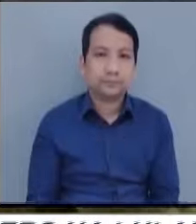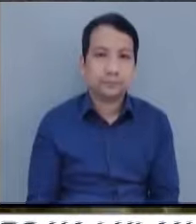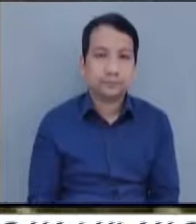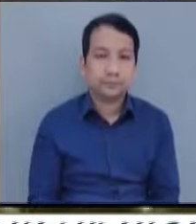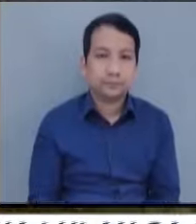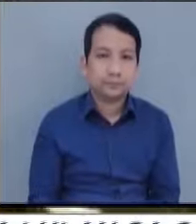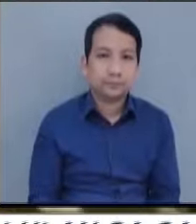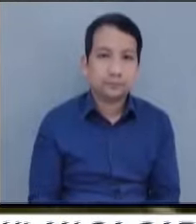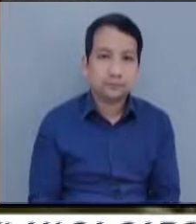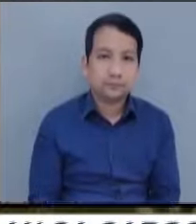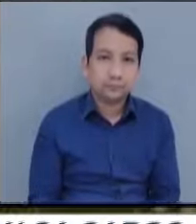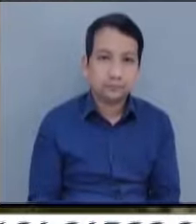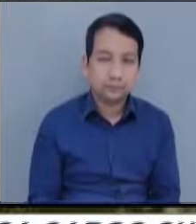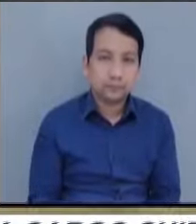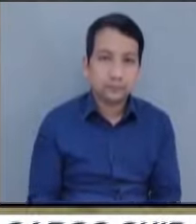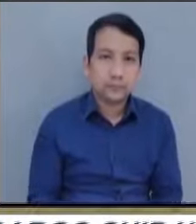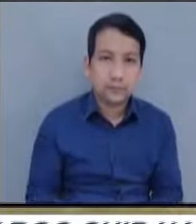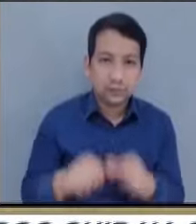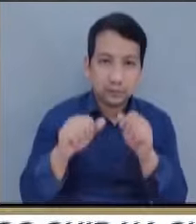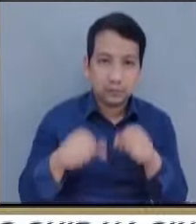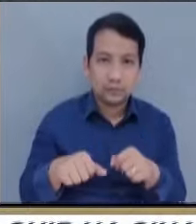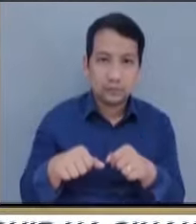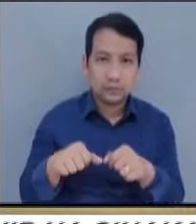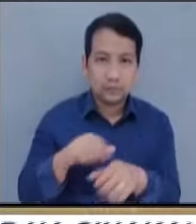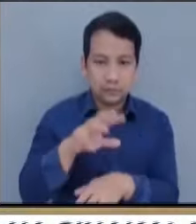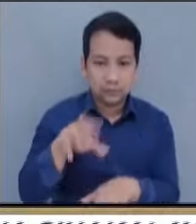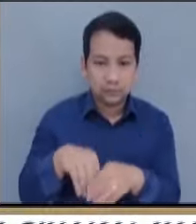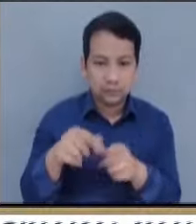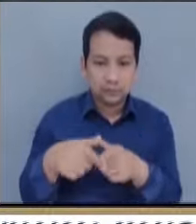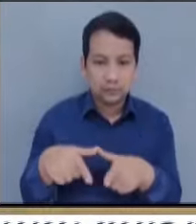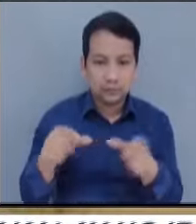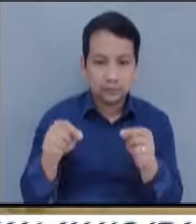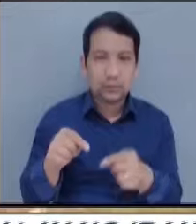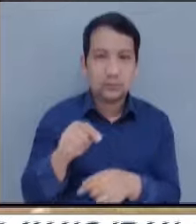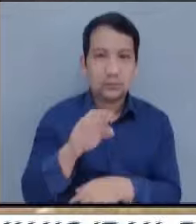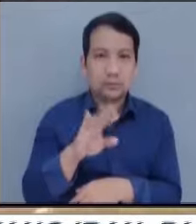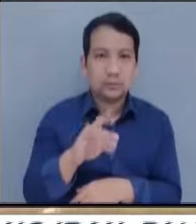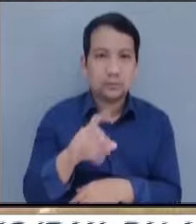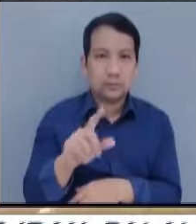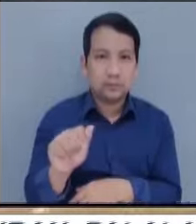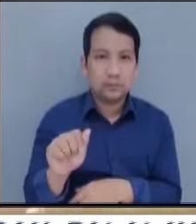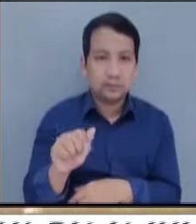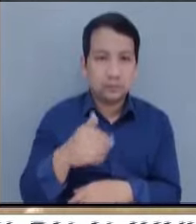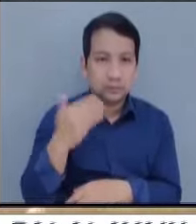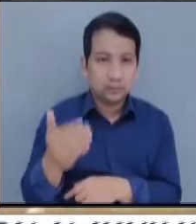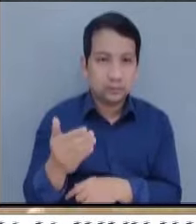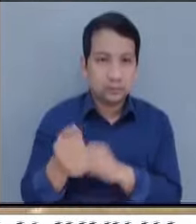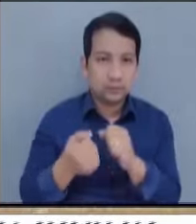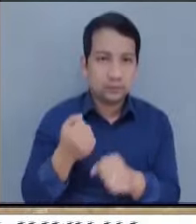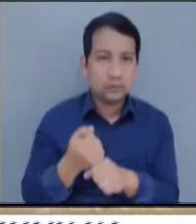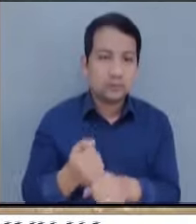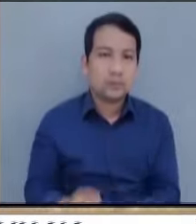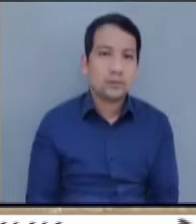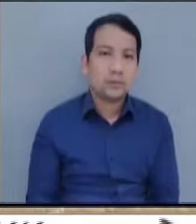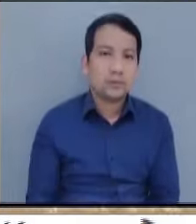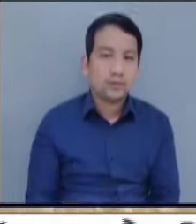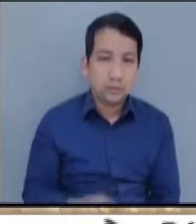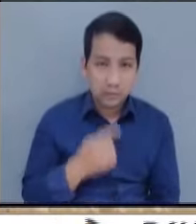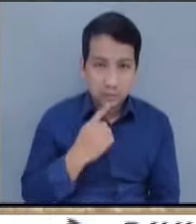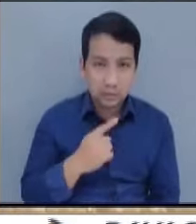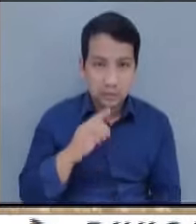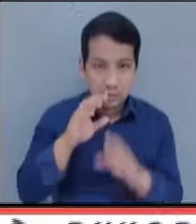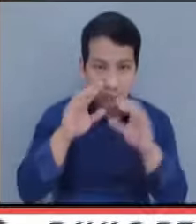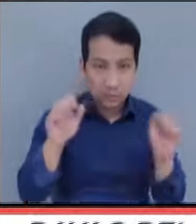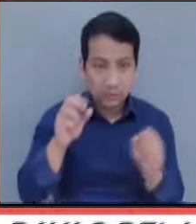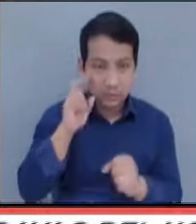ehekutibo ang posibilidad na mapabilang ang Japan sa balikatan military exercises sa susunod na taon ayon sa pangulo maituturing